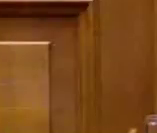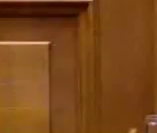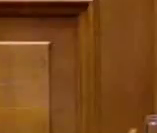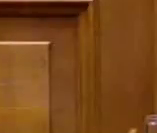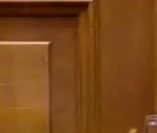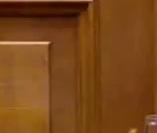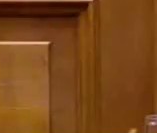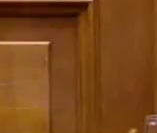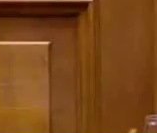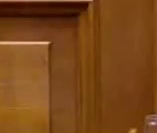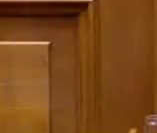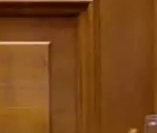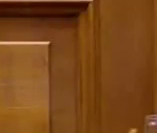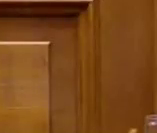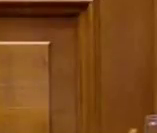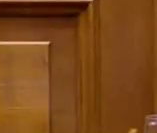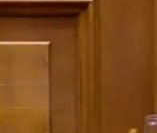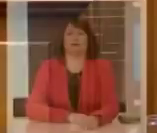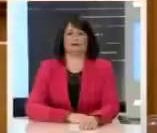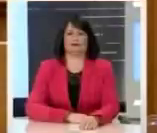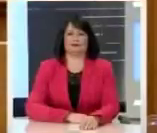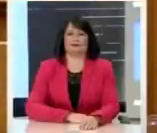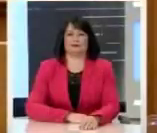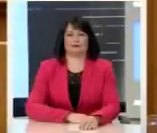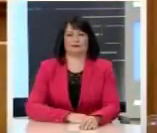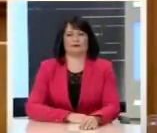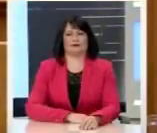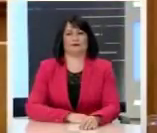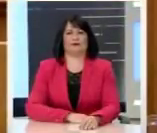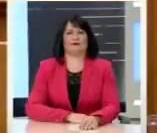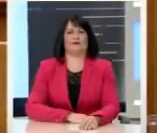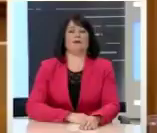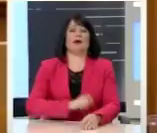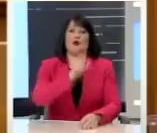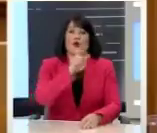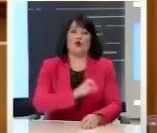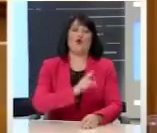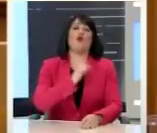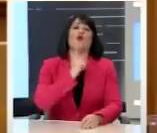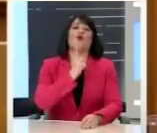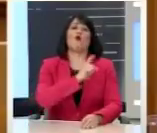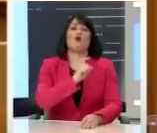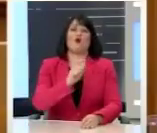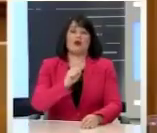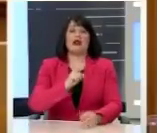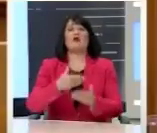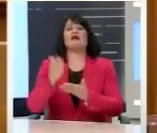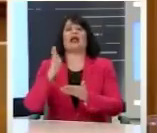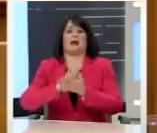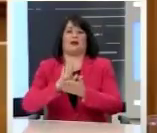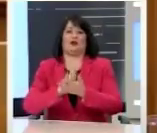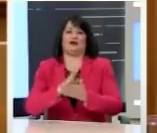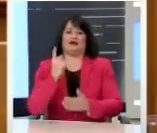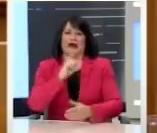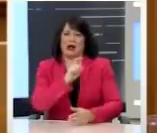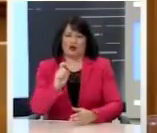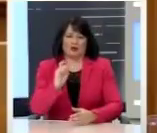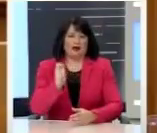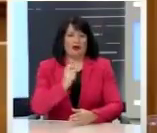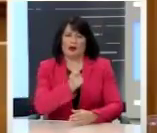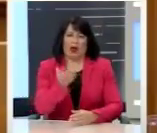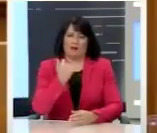Ο συγκεκριμένος δεν τα πήρε το 1 εκατομμύριο, όπως δεν τα πήρε και ο εκδότης που είχε ανάγκη από διαφημίσεις, όπως δεν τα πήραν πιθανώς και